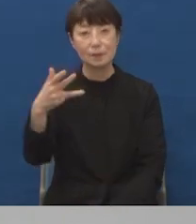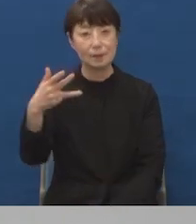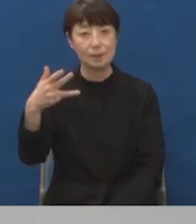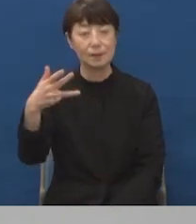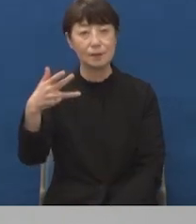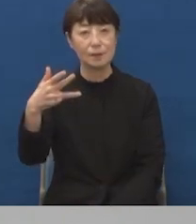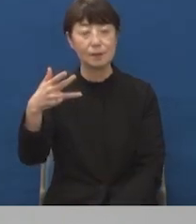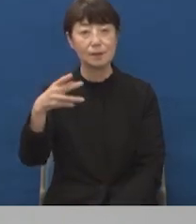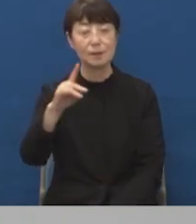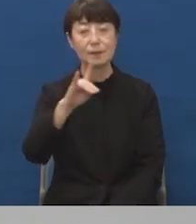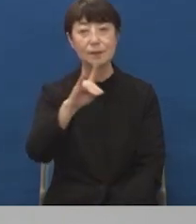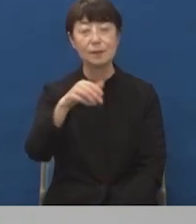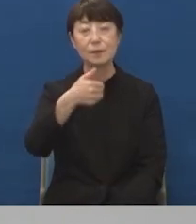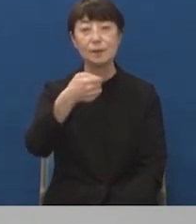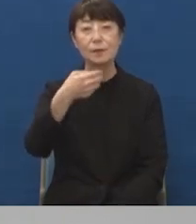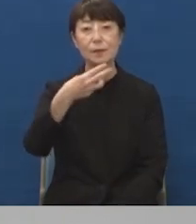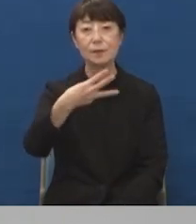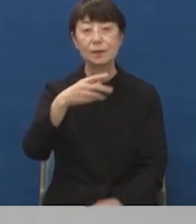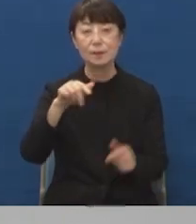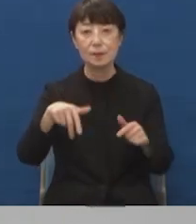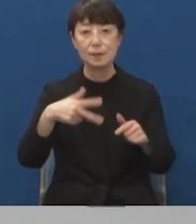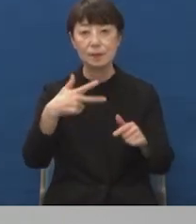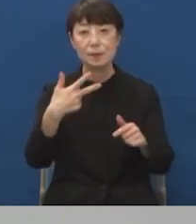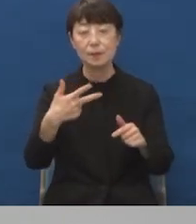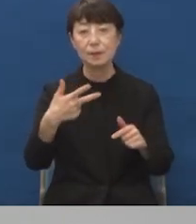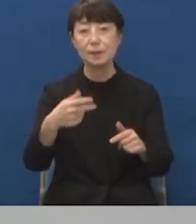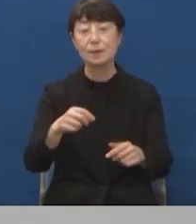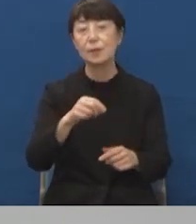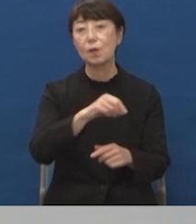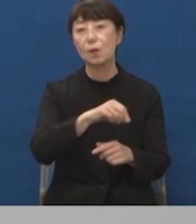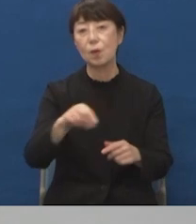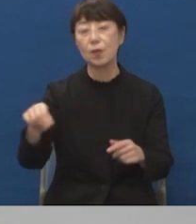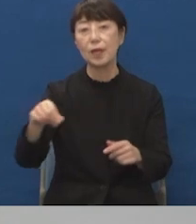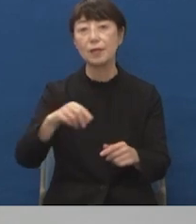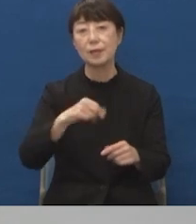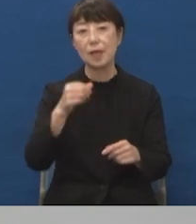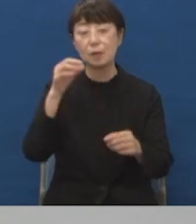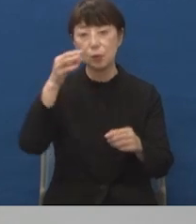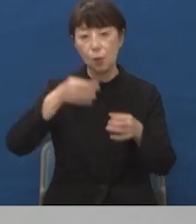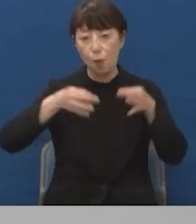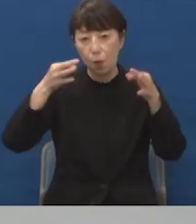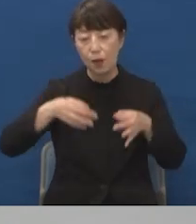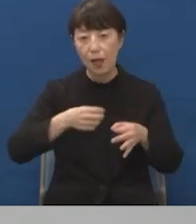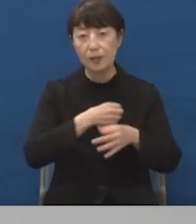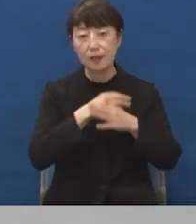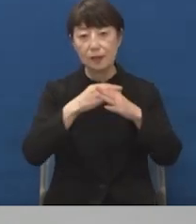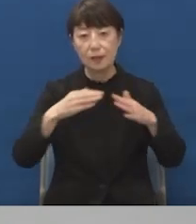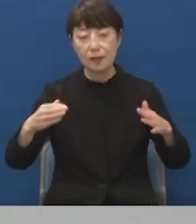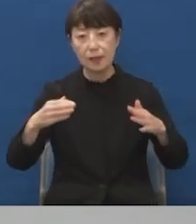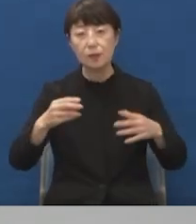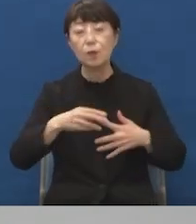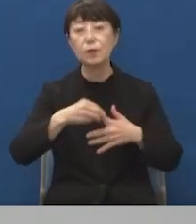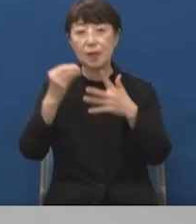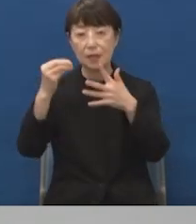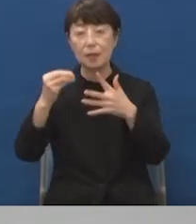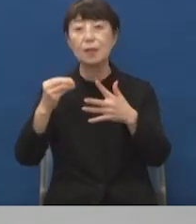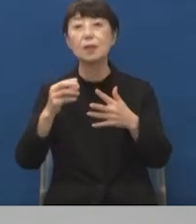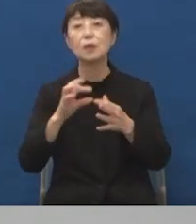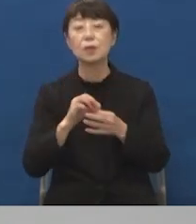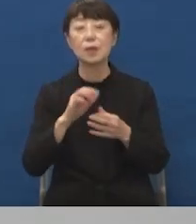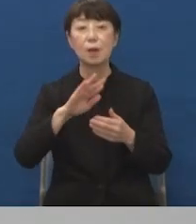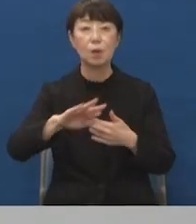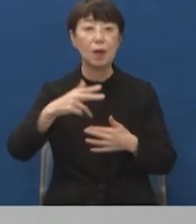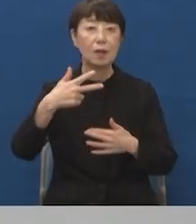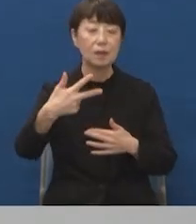議第53号、京都市固定資産評価審査委員会 委員の選任について、ほか7件、以